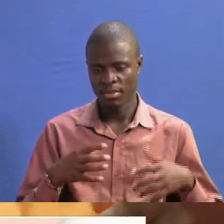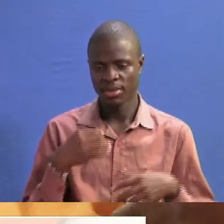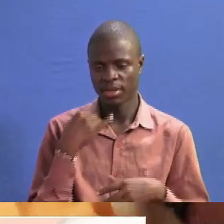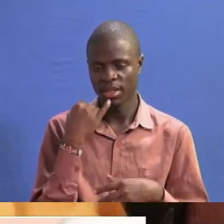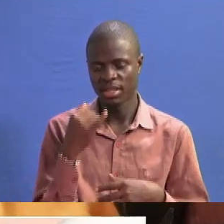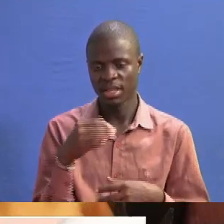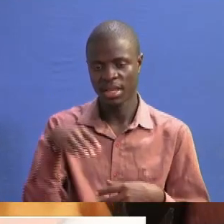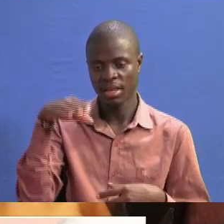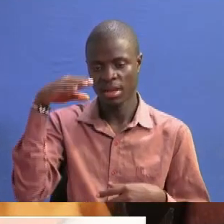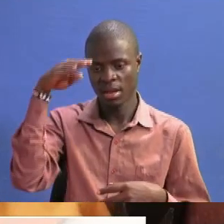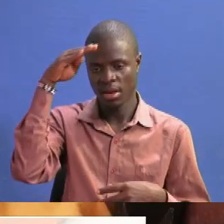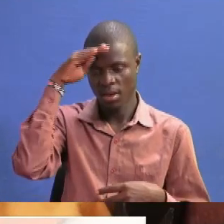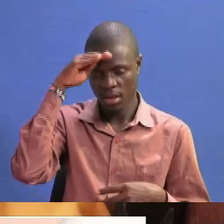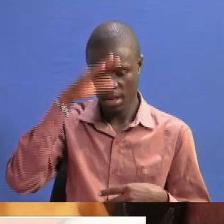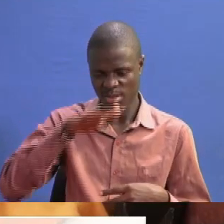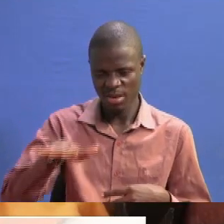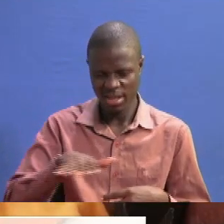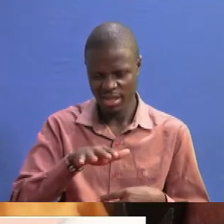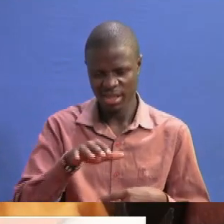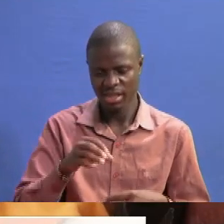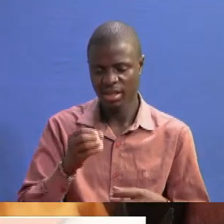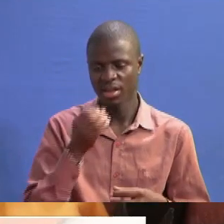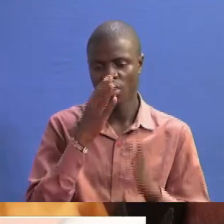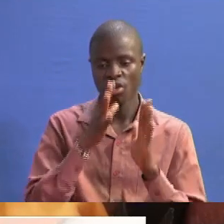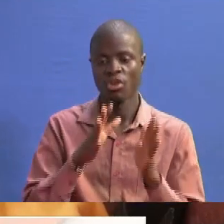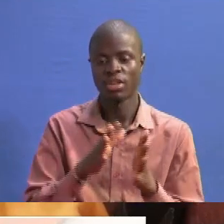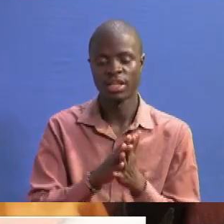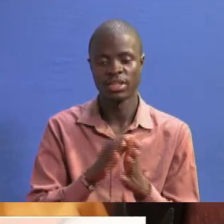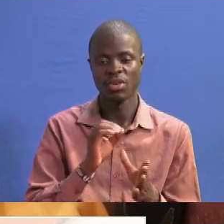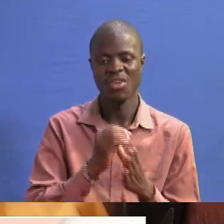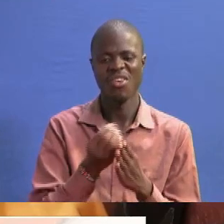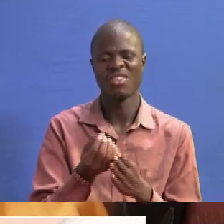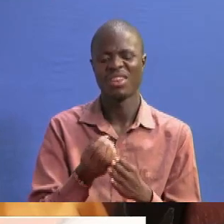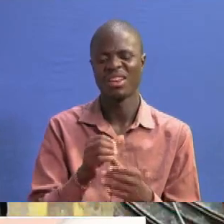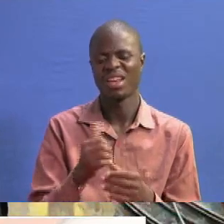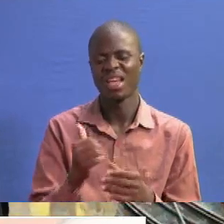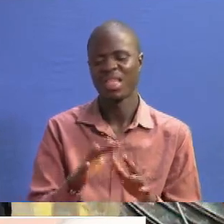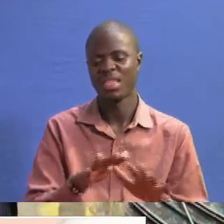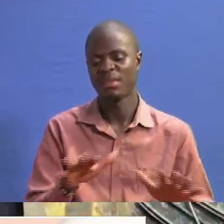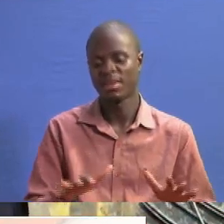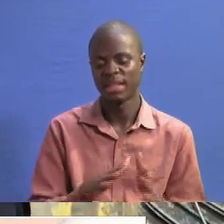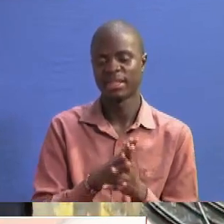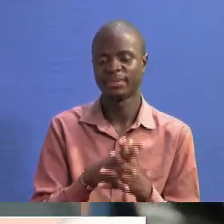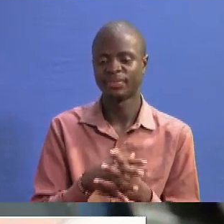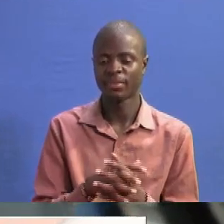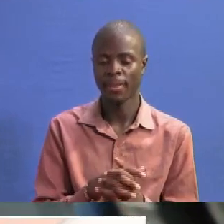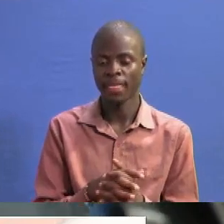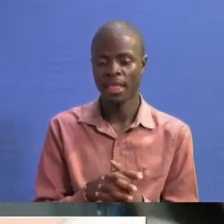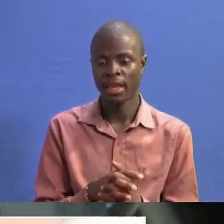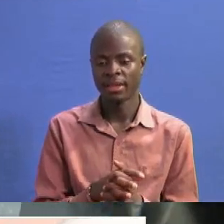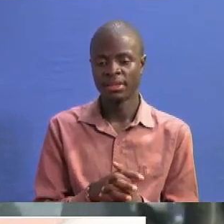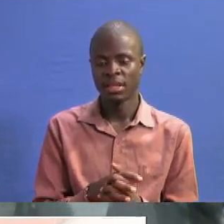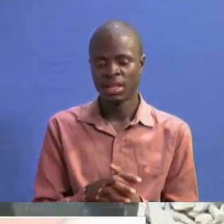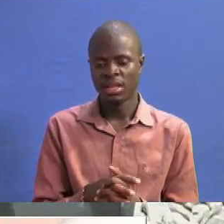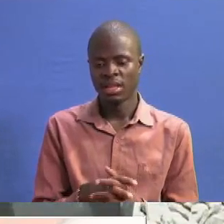wenye wanataka for home use na watu wenye wanafanya deco. Hao wanne ndio my main clients. Hata hivyo, kina Dennis